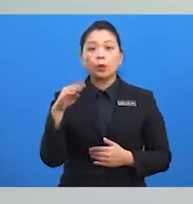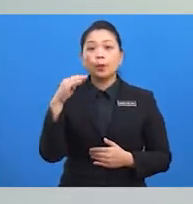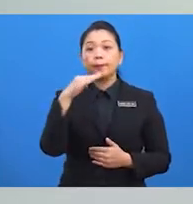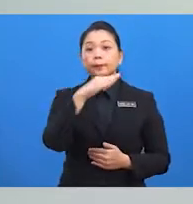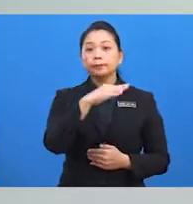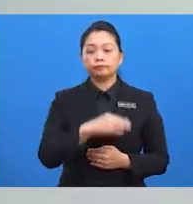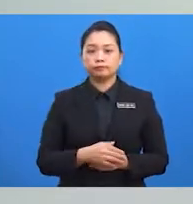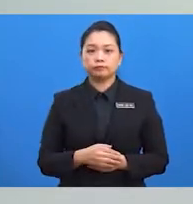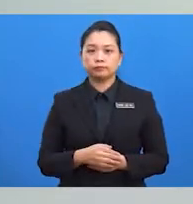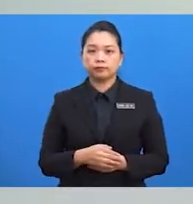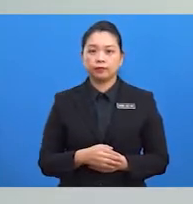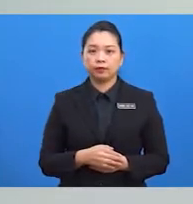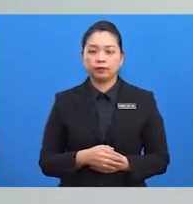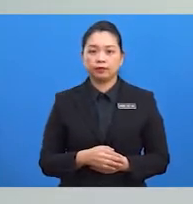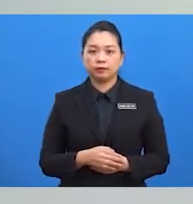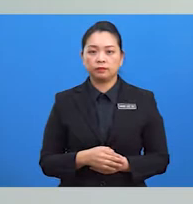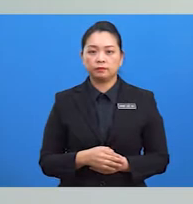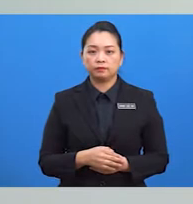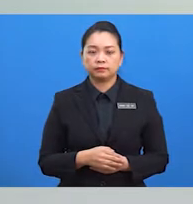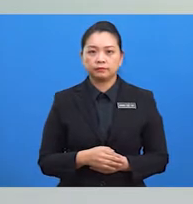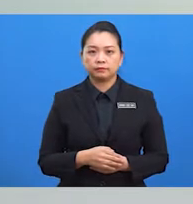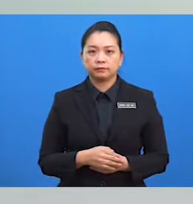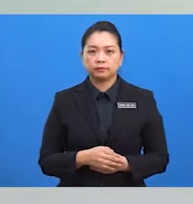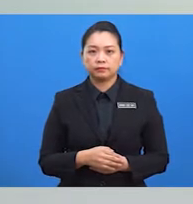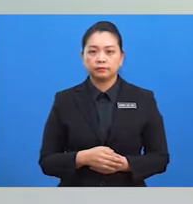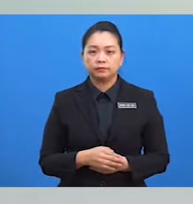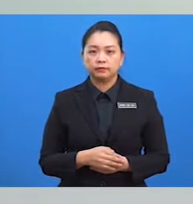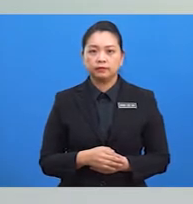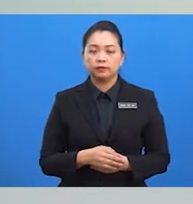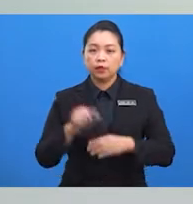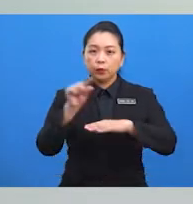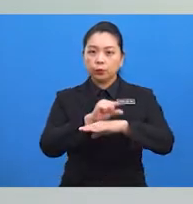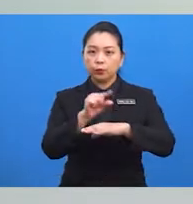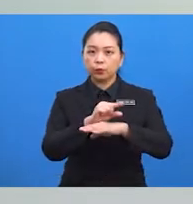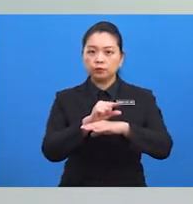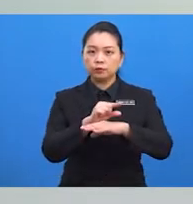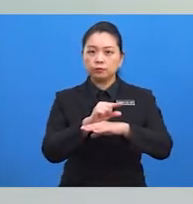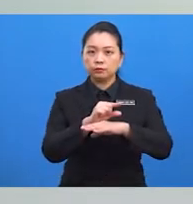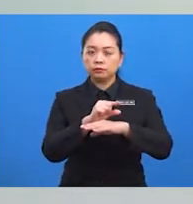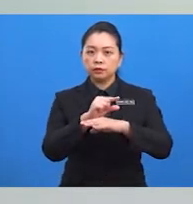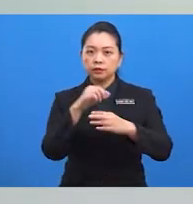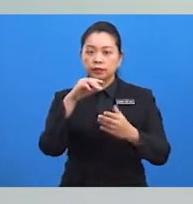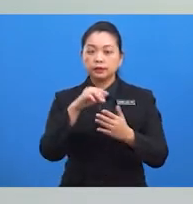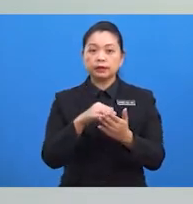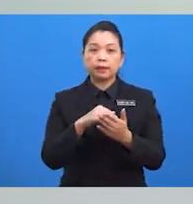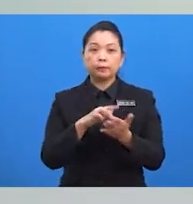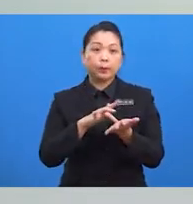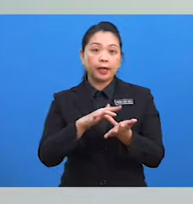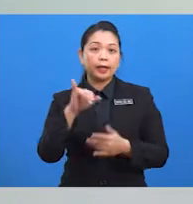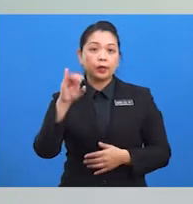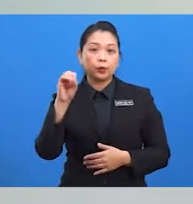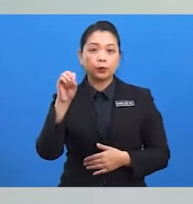sinaran deduktif terakhir yang digunakan dalam bidang perubatan ela ayo Din